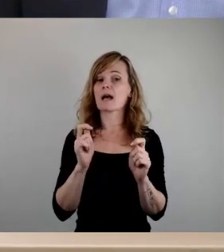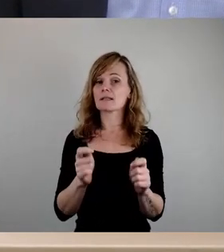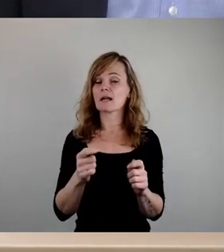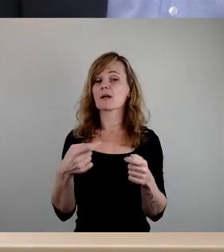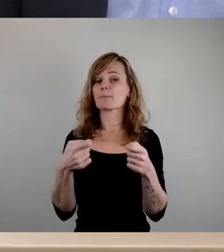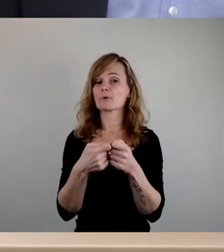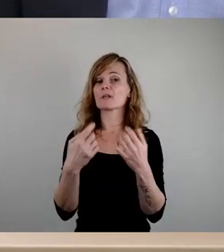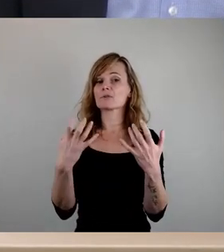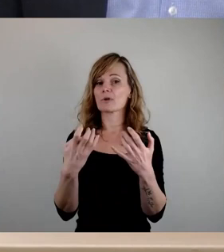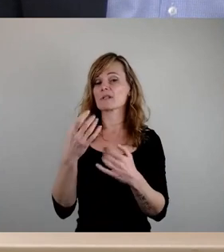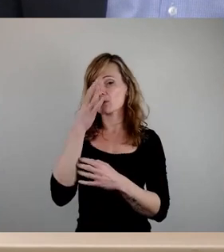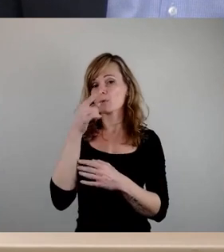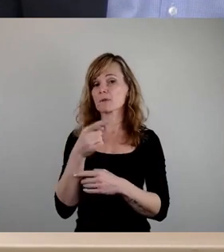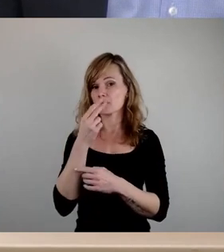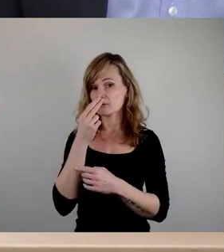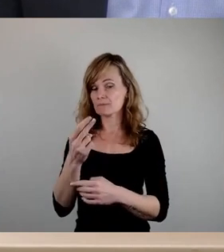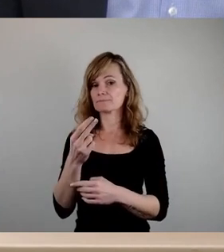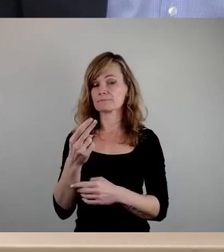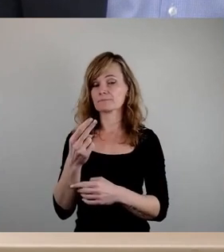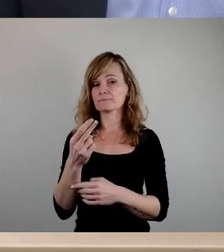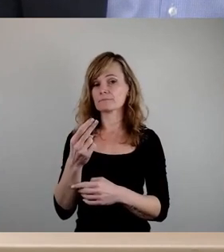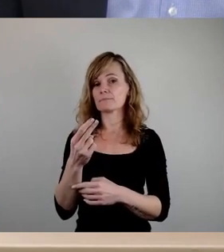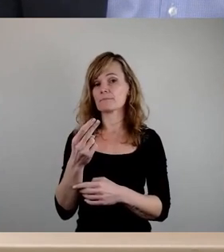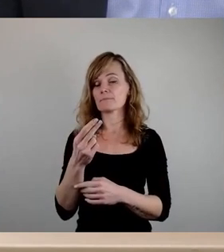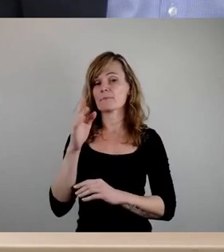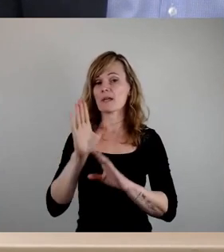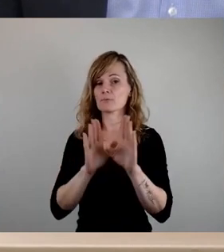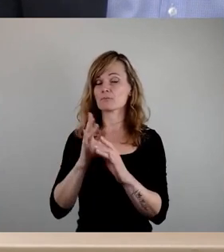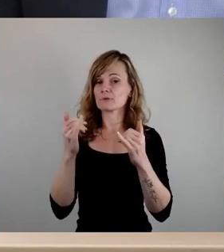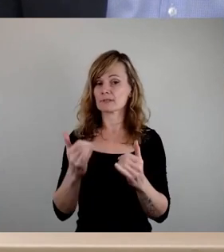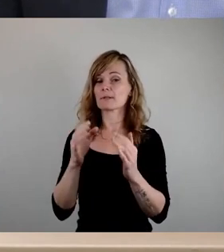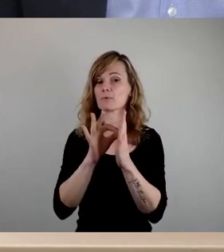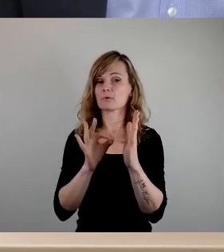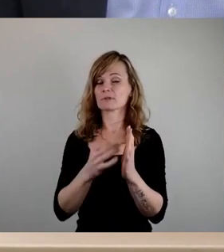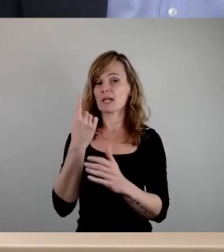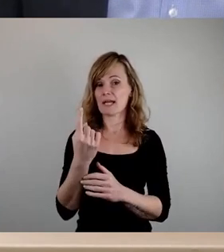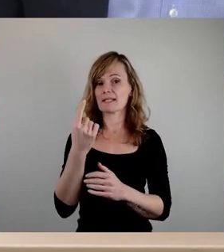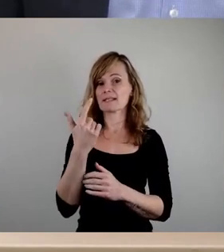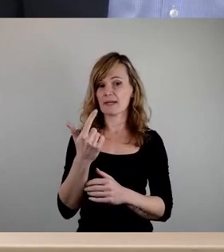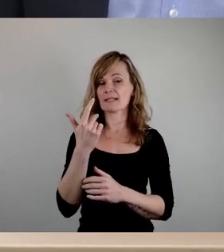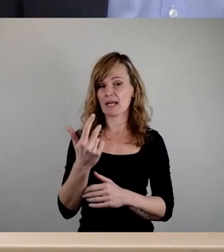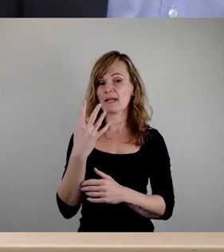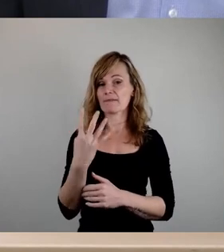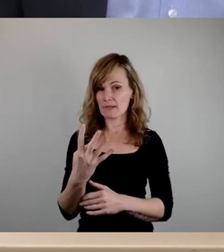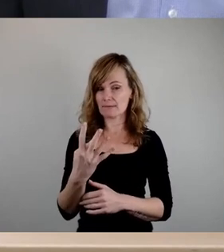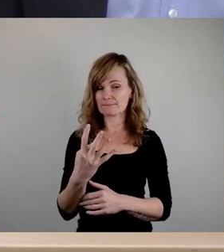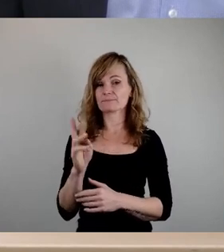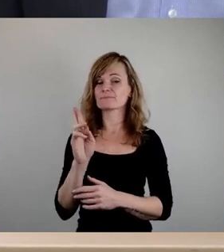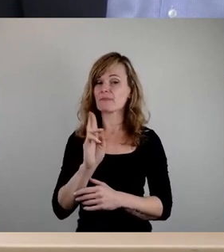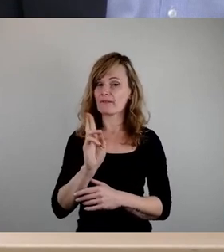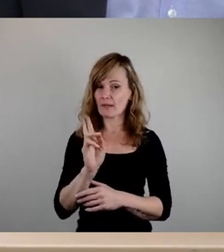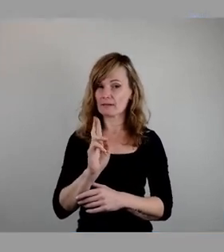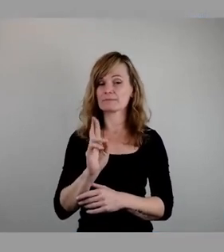90 Die Grünen beschäftigen und ich stelle zur Abstimmung die Punkte 1, 2, 3, 4. Wer hier